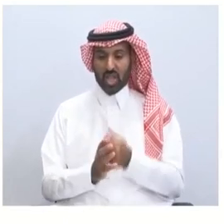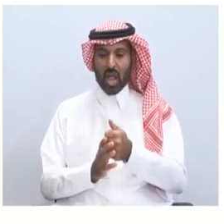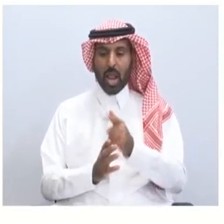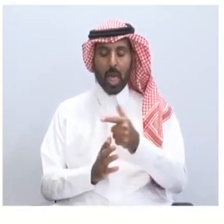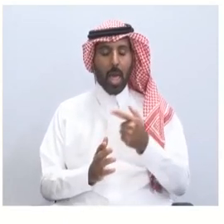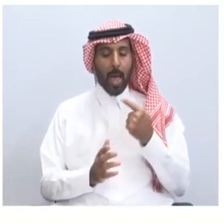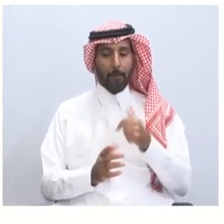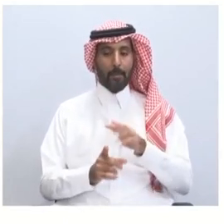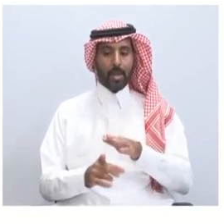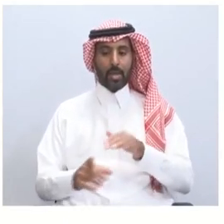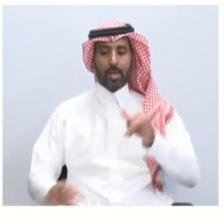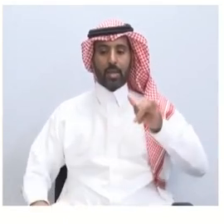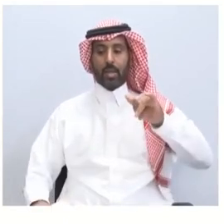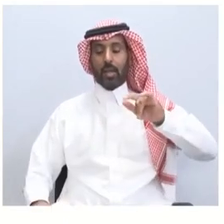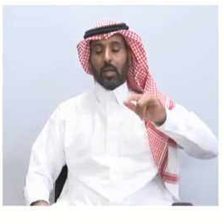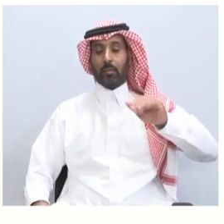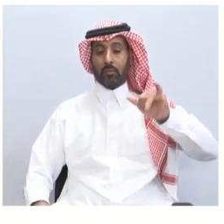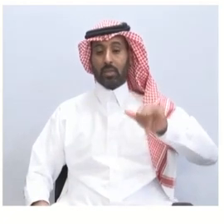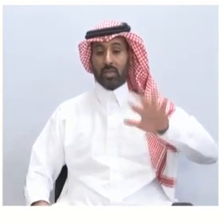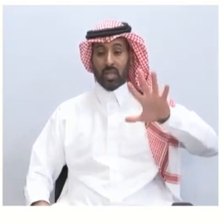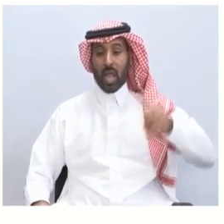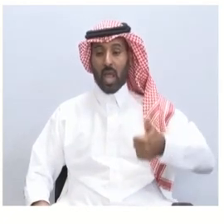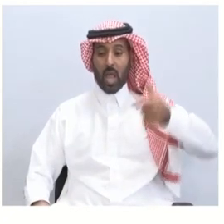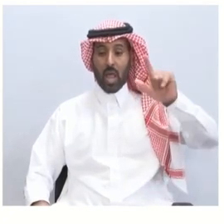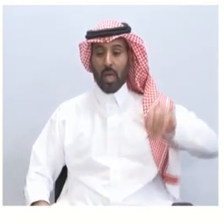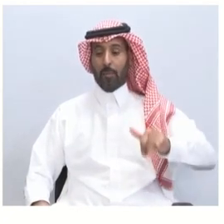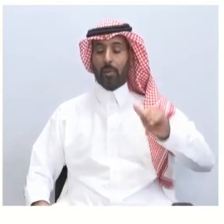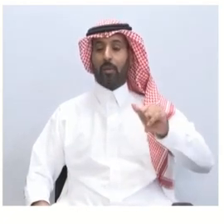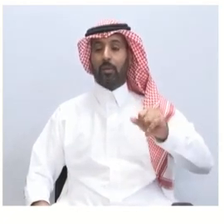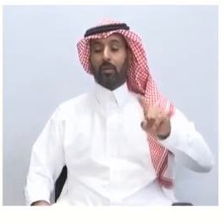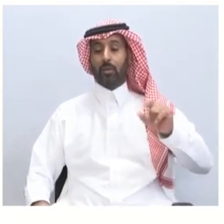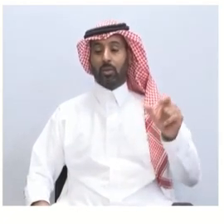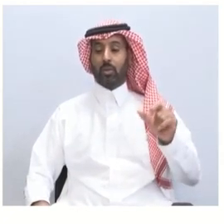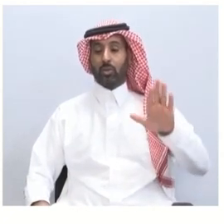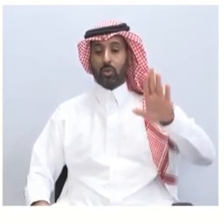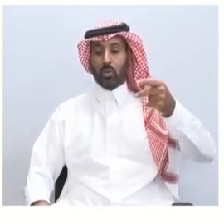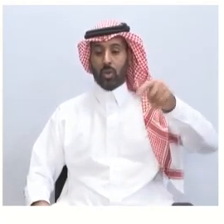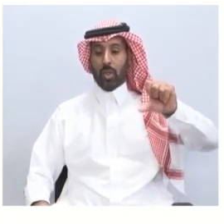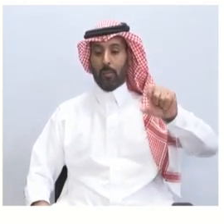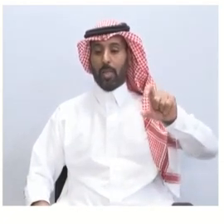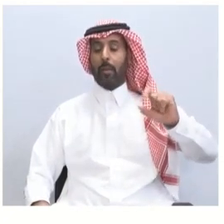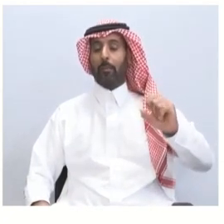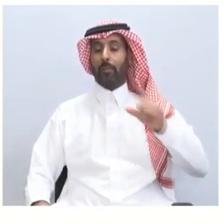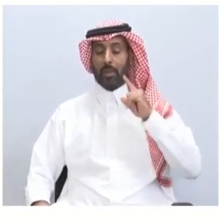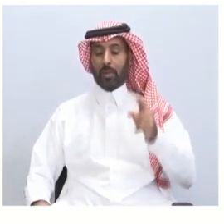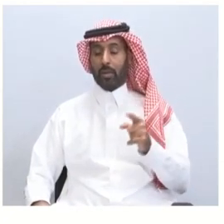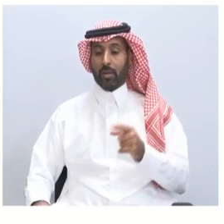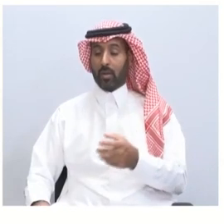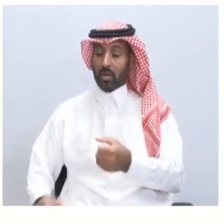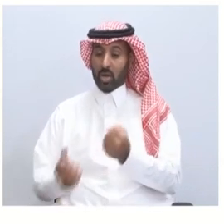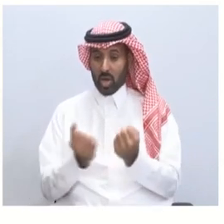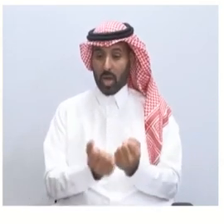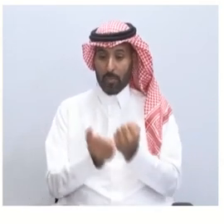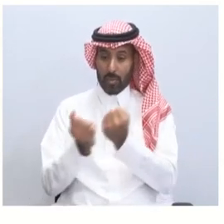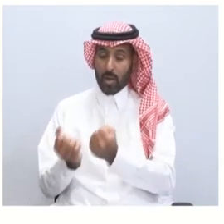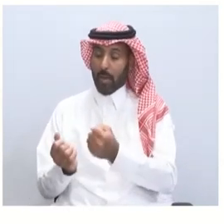الامير مشاري بن سعود بن عبد العزيز حينما تم نقله من الدرعيه حيث نقله ابراهيم باشا